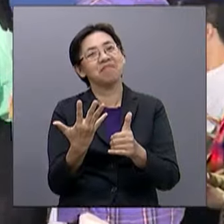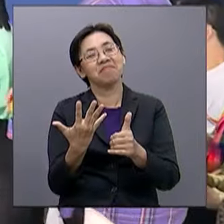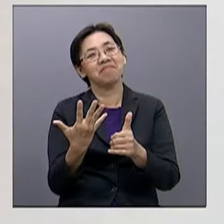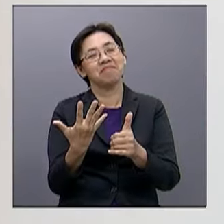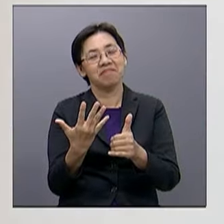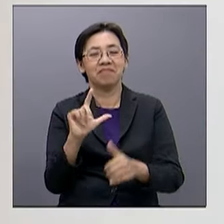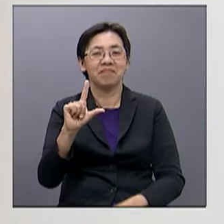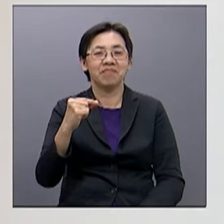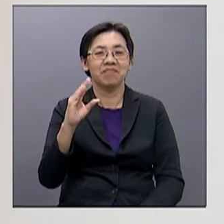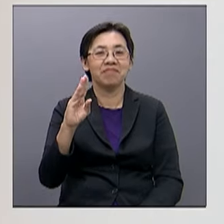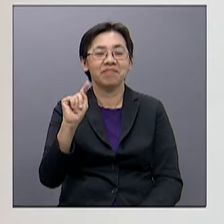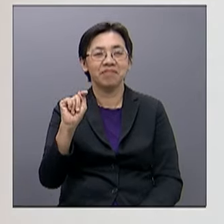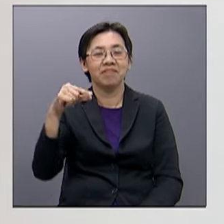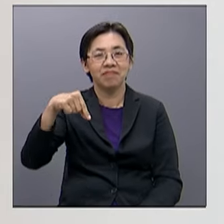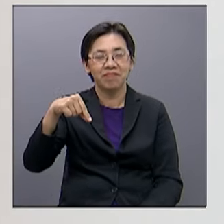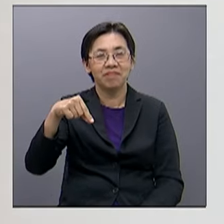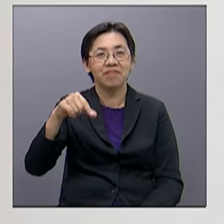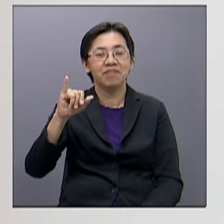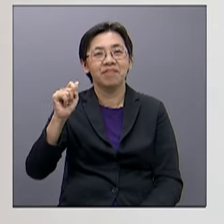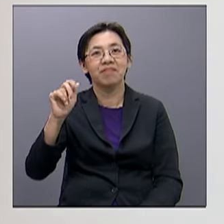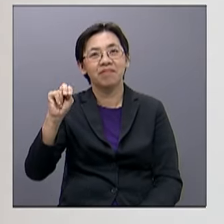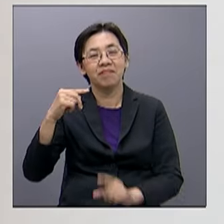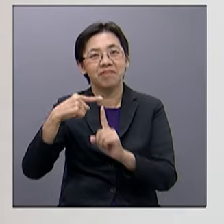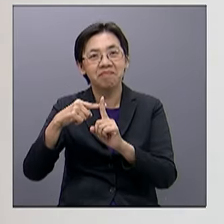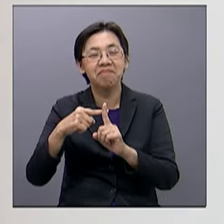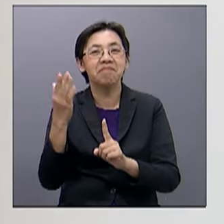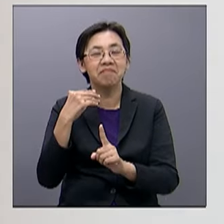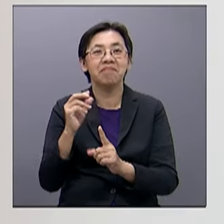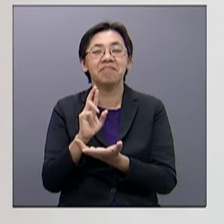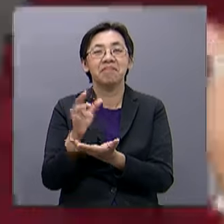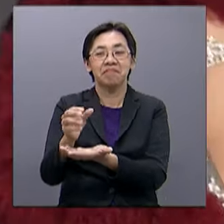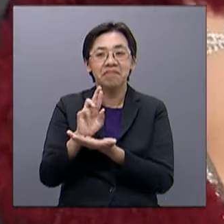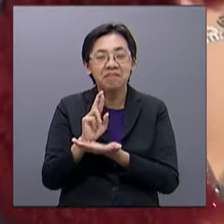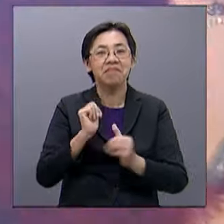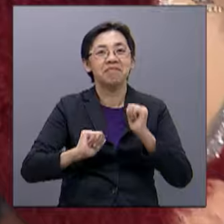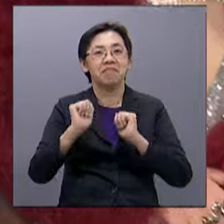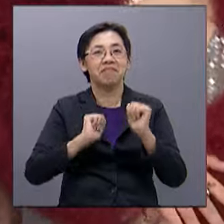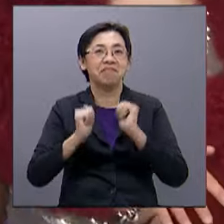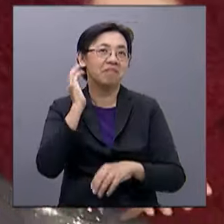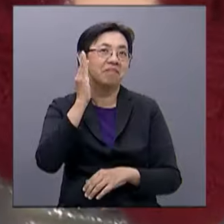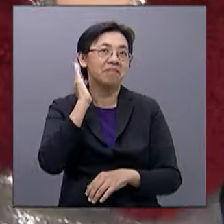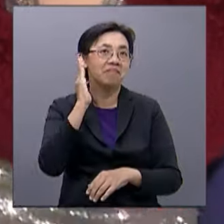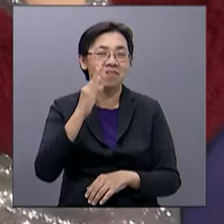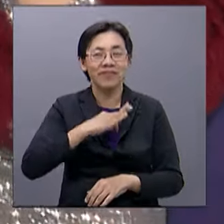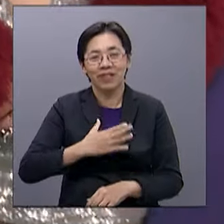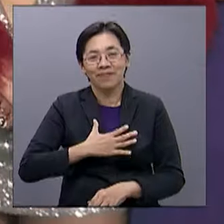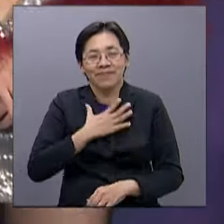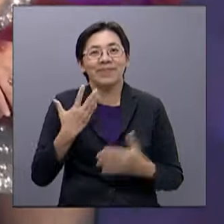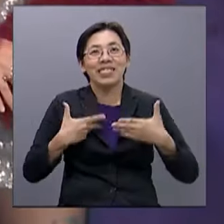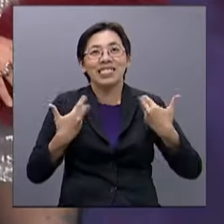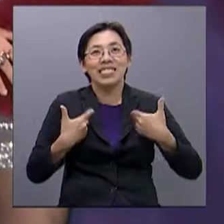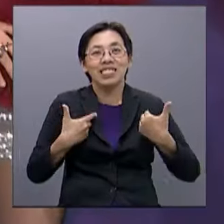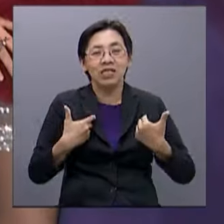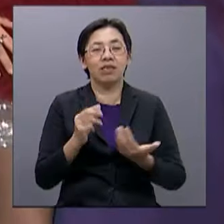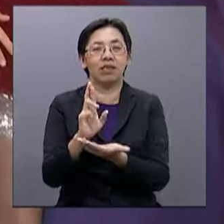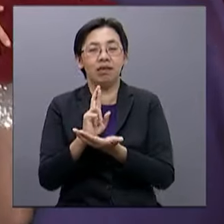พราะว่าล่าสุดเจ้าตัวเพิ่งคว้ารางวัลนาตราสาขานักแสดงนำชายมาได้นะคะทั้งภูมิใจและดีใจค่ะที่รางวัล